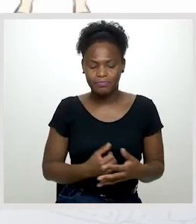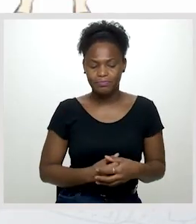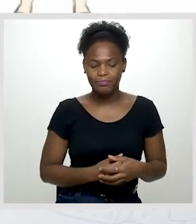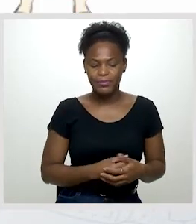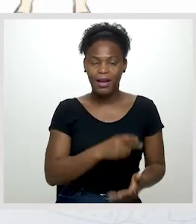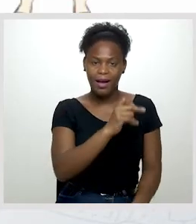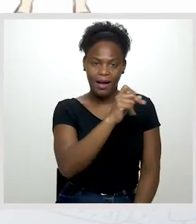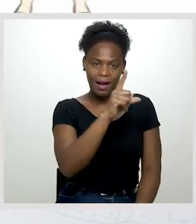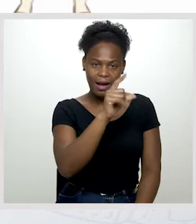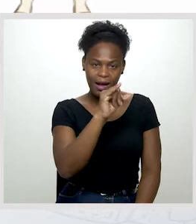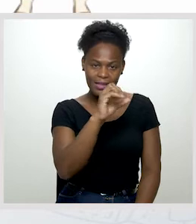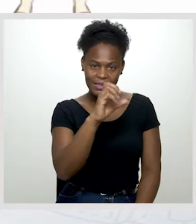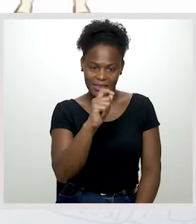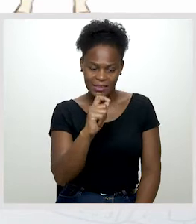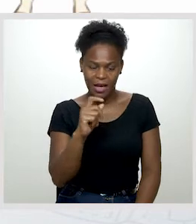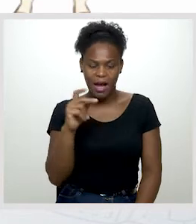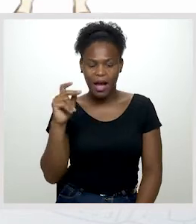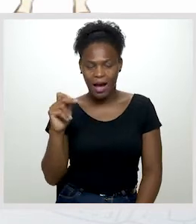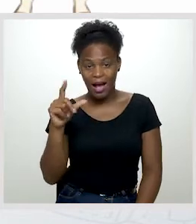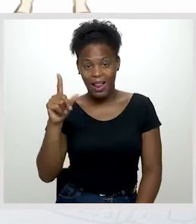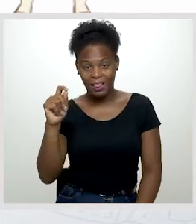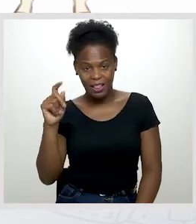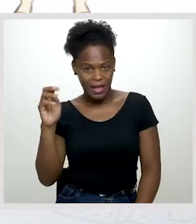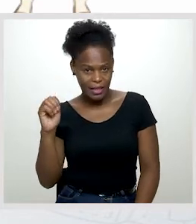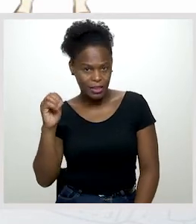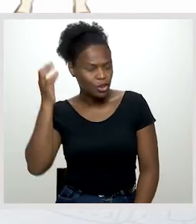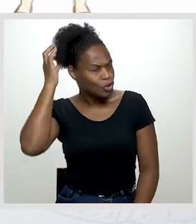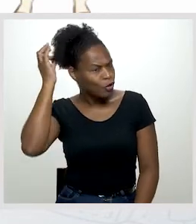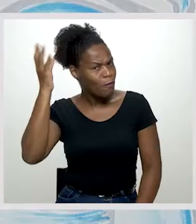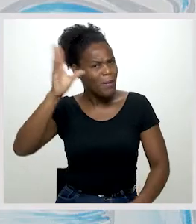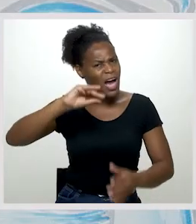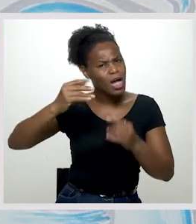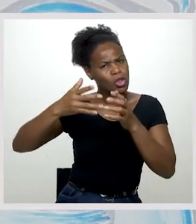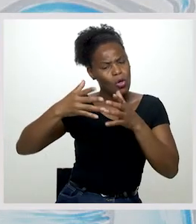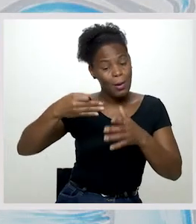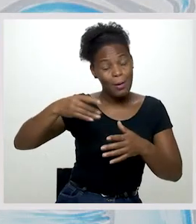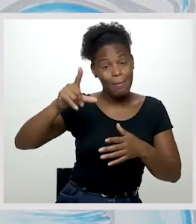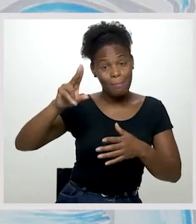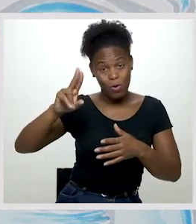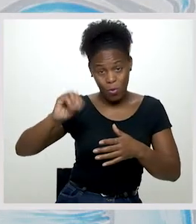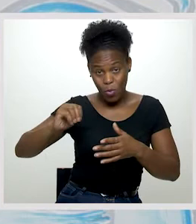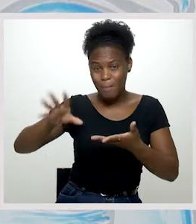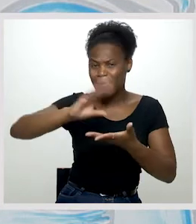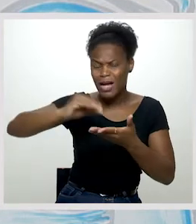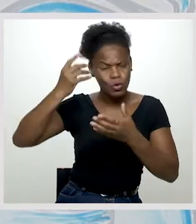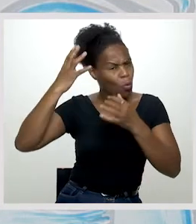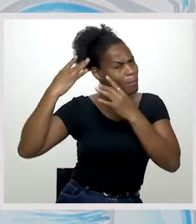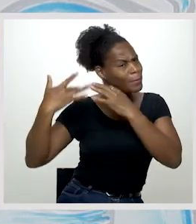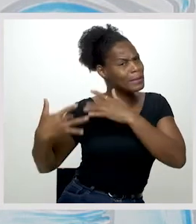Alice a les cheveux plus longs que Mélissa? Ici, on a fait une comparaison au niveau